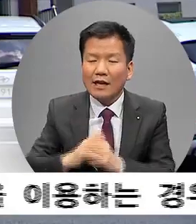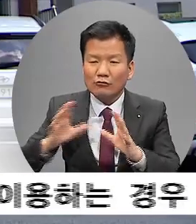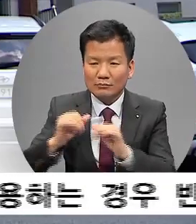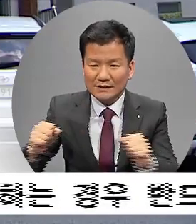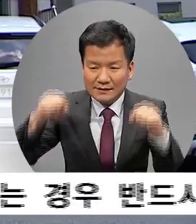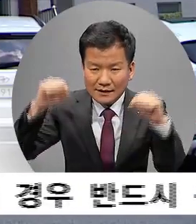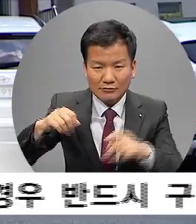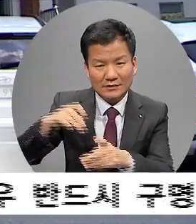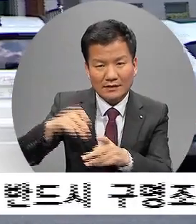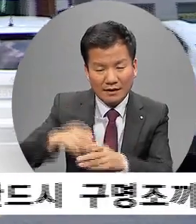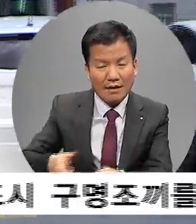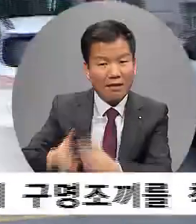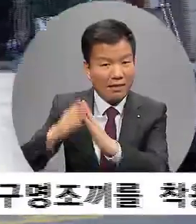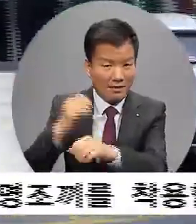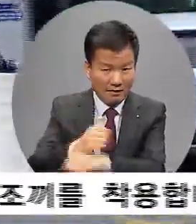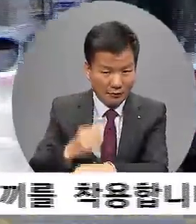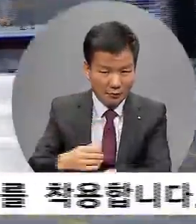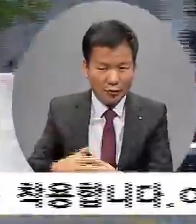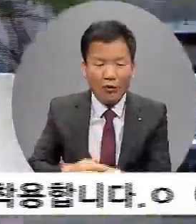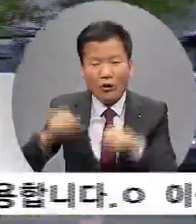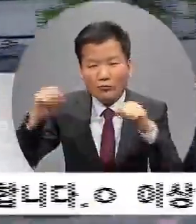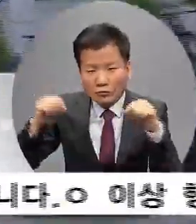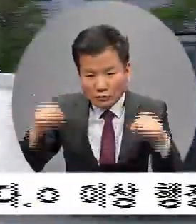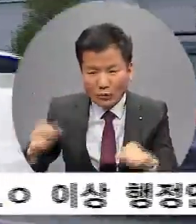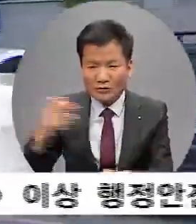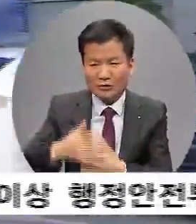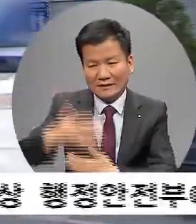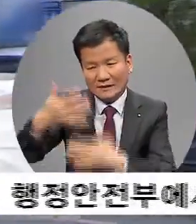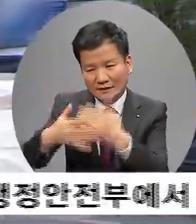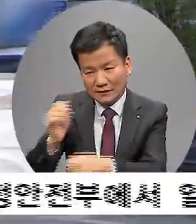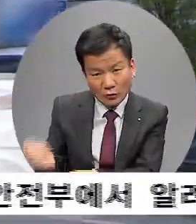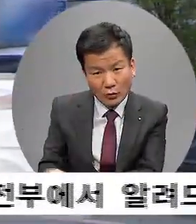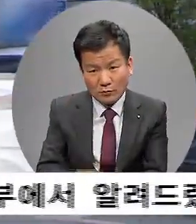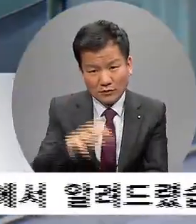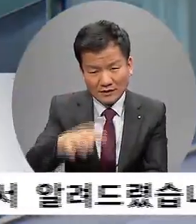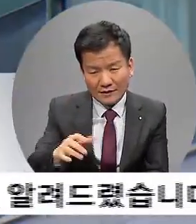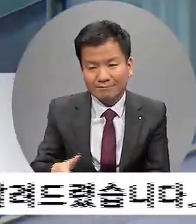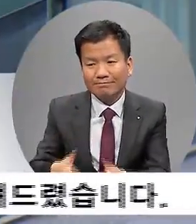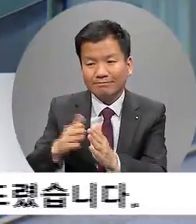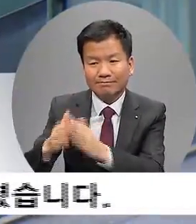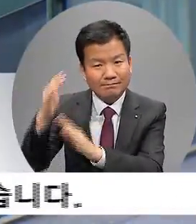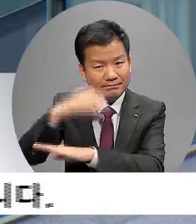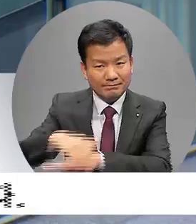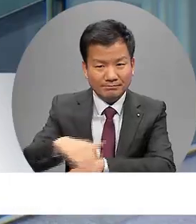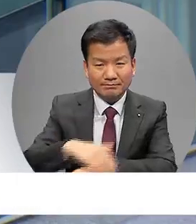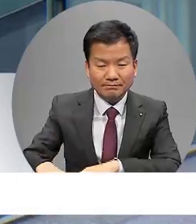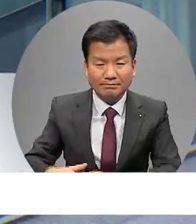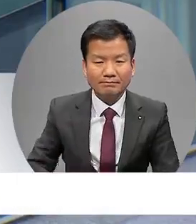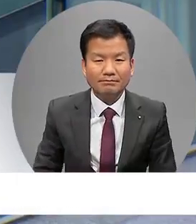국민체육센터를 짓고 그룹 운동 룸과 스크린파크 골프장 등을